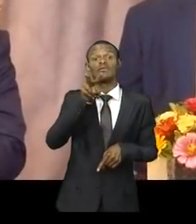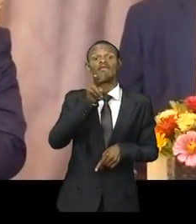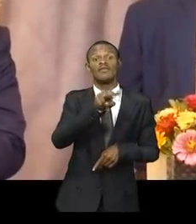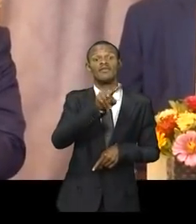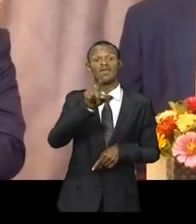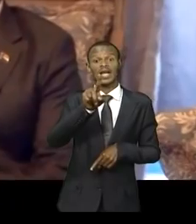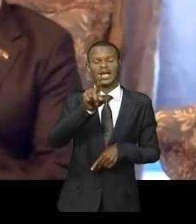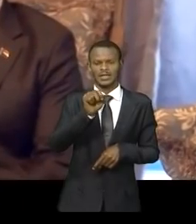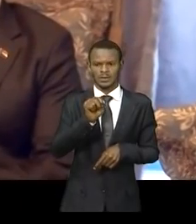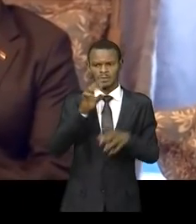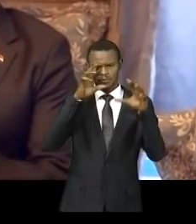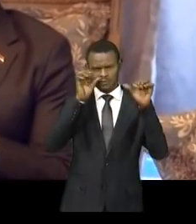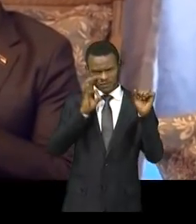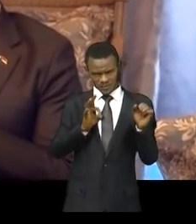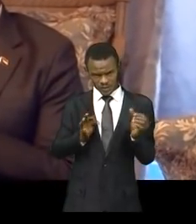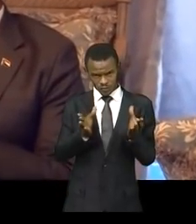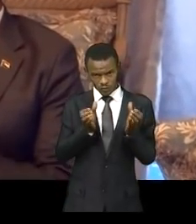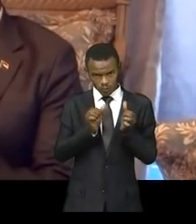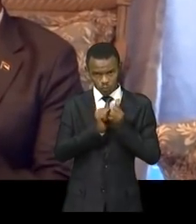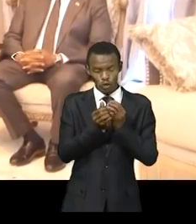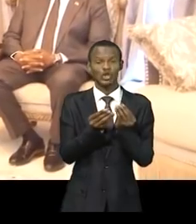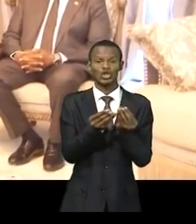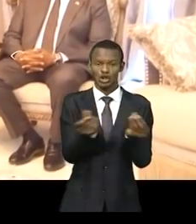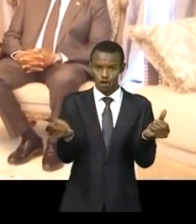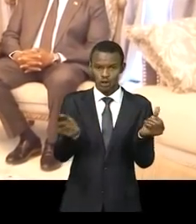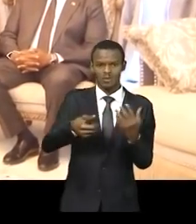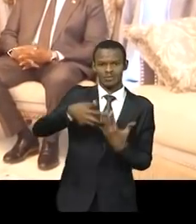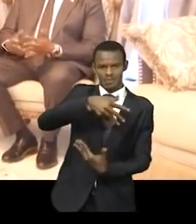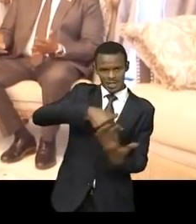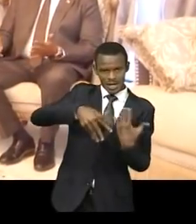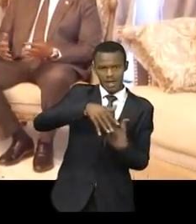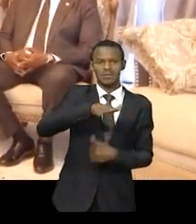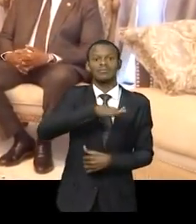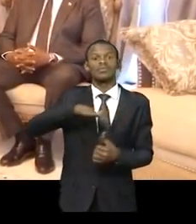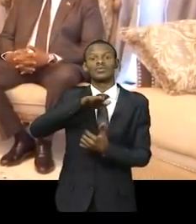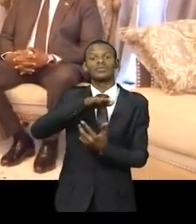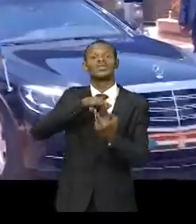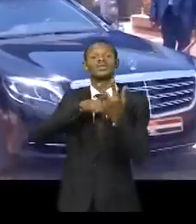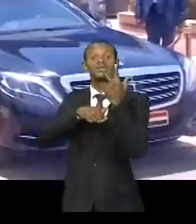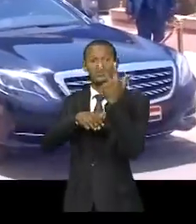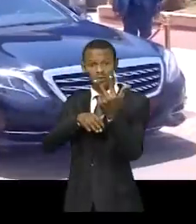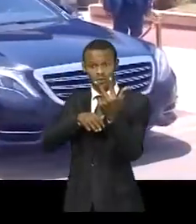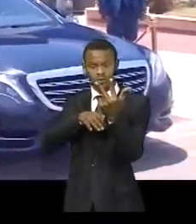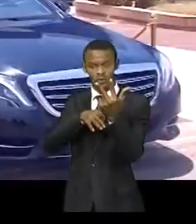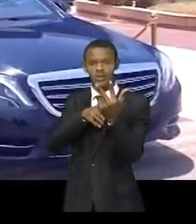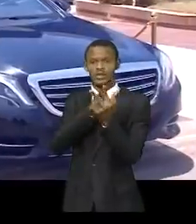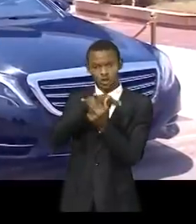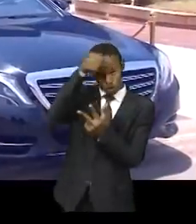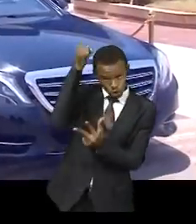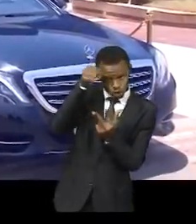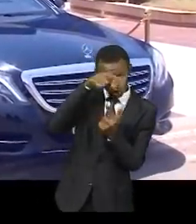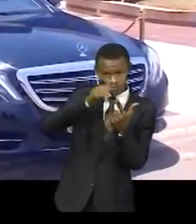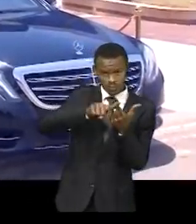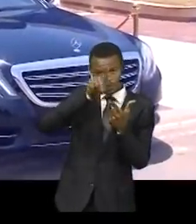solution concertée afin d'apaiser la tension entre les trois États concernés. Juste après, le cortège a pris la direction du